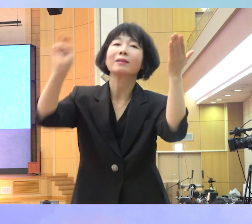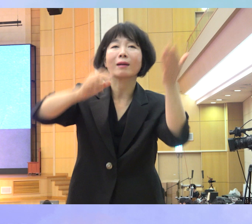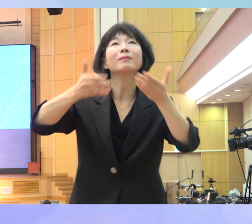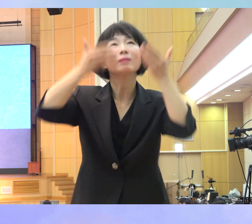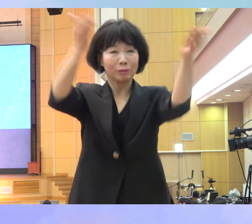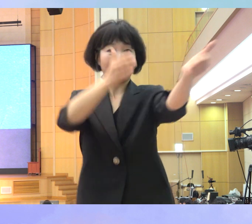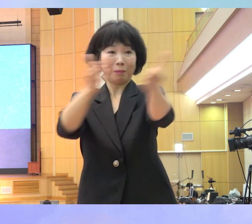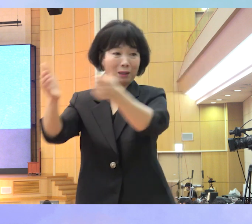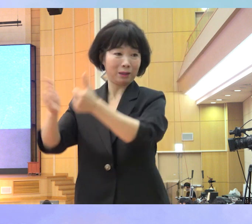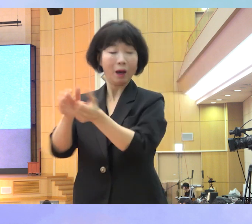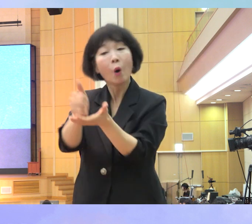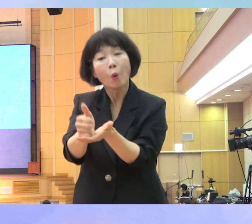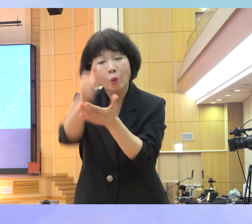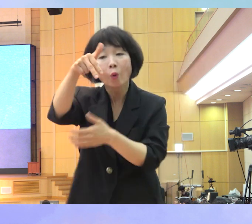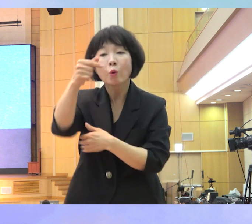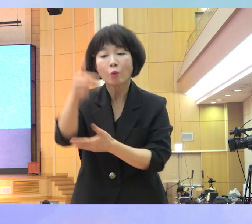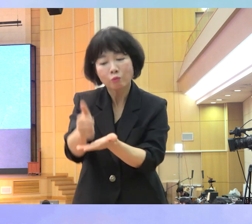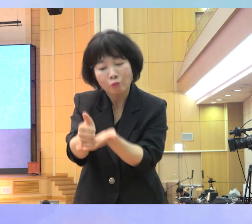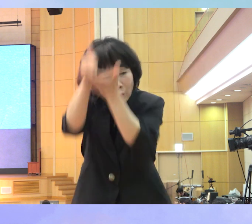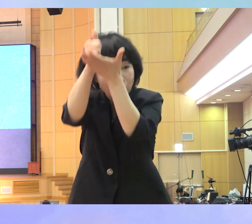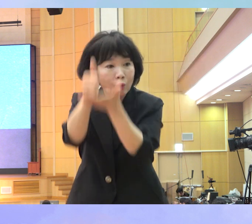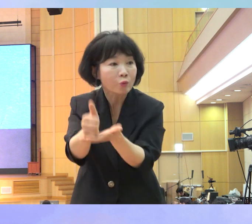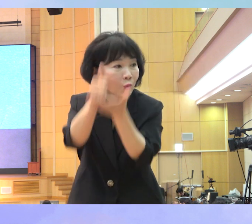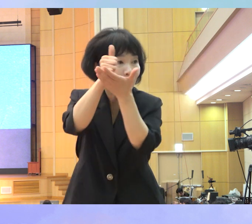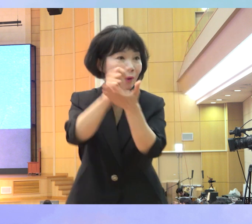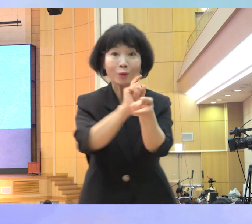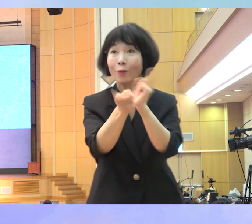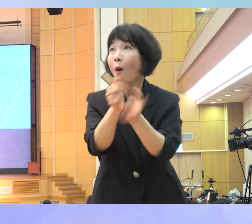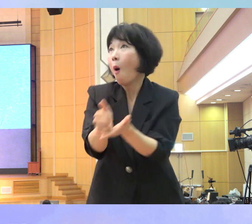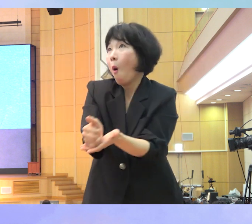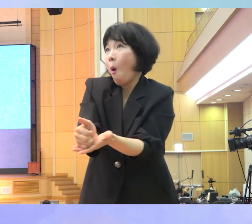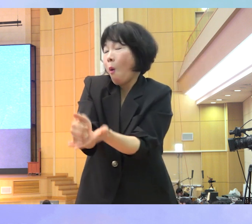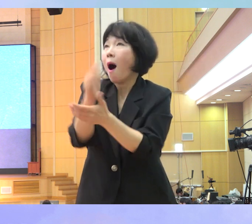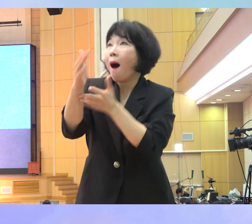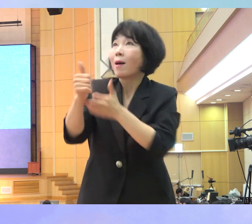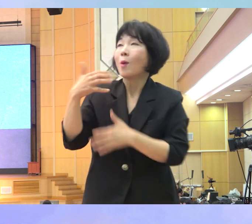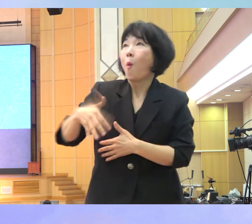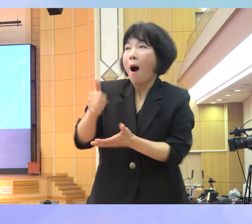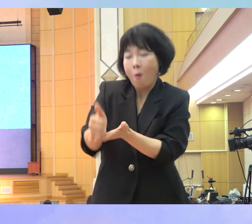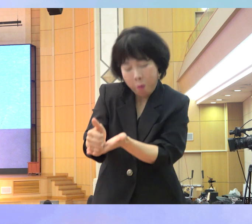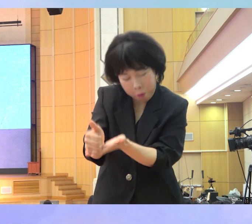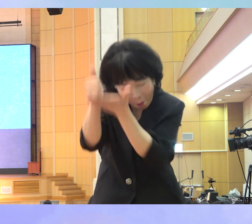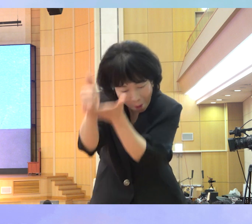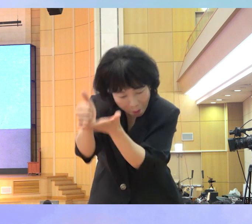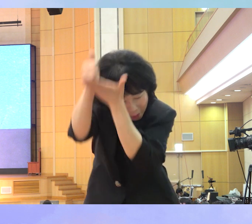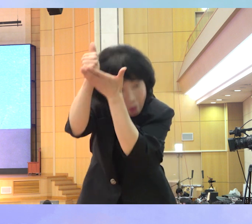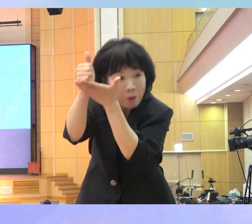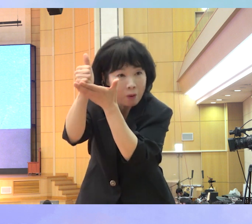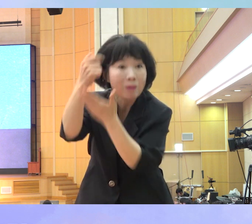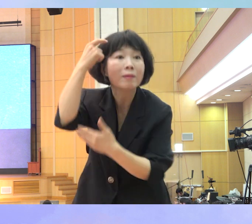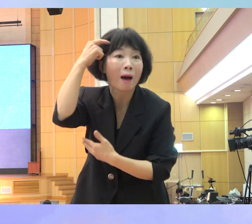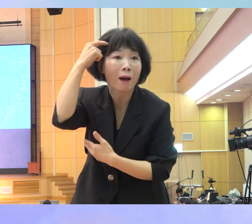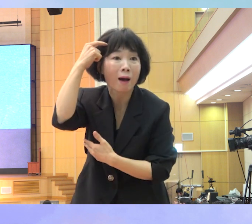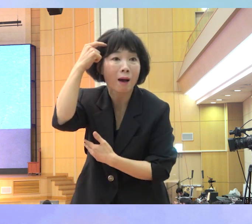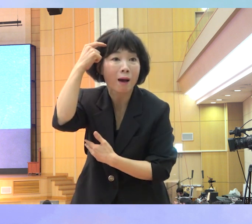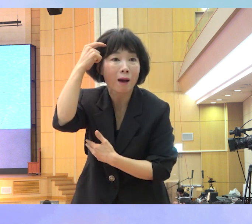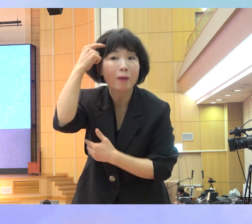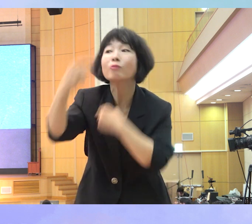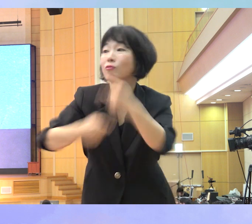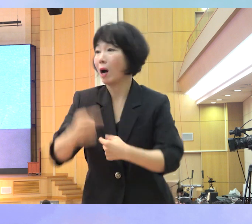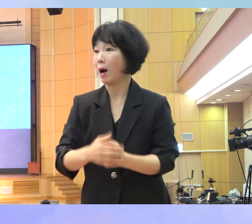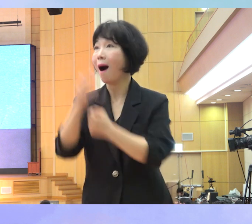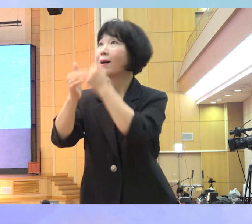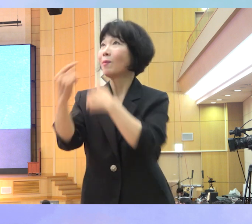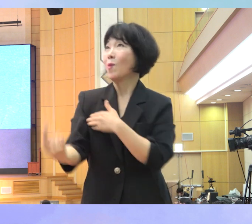찬양. 존중이 무슨 말이에요? 높이고 귀중히 여긴다. 이게 존중이거든요. 그러니까